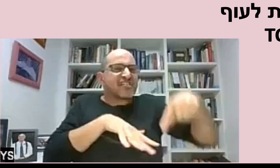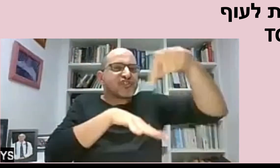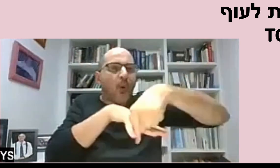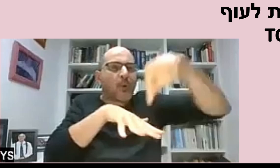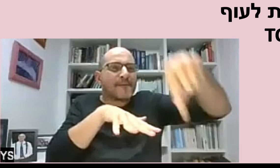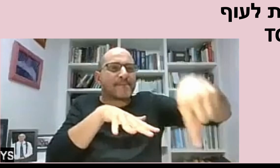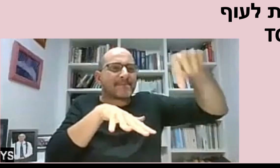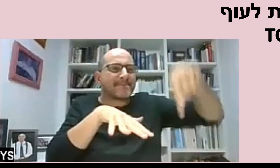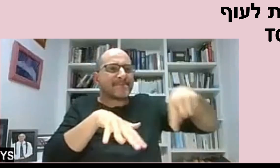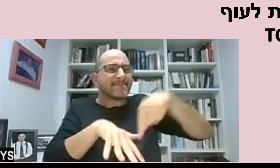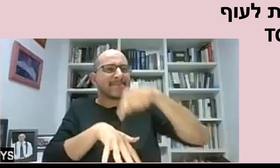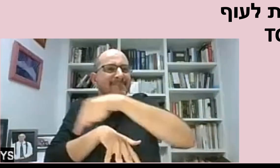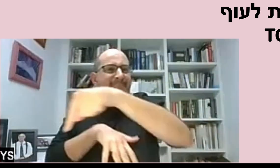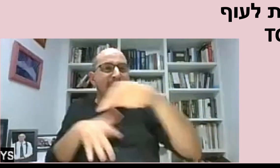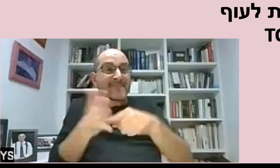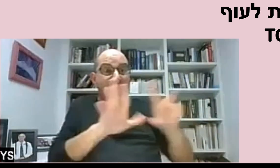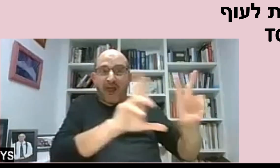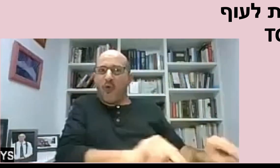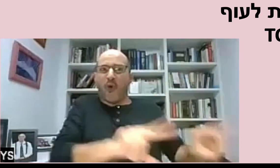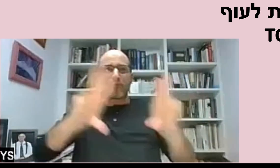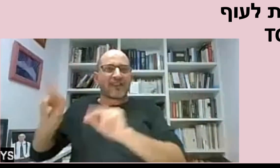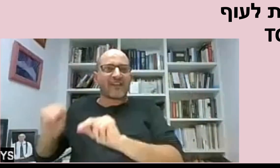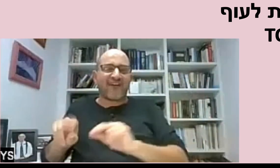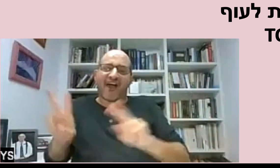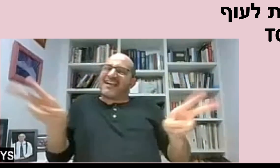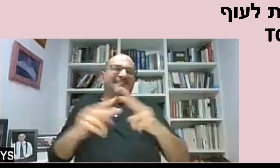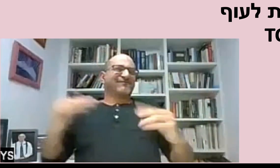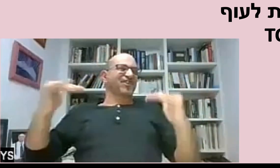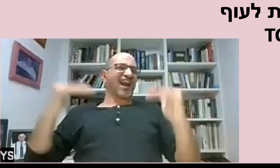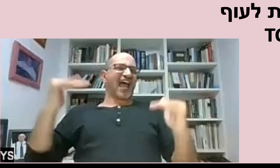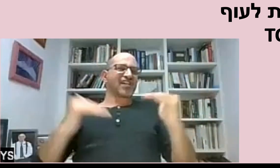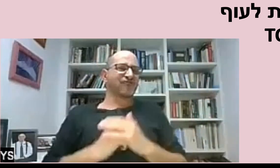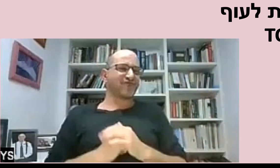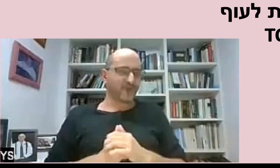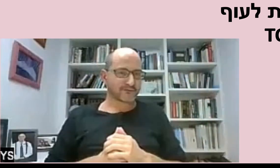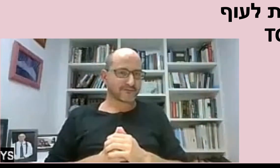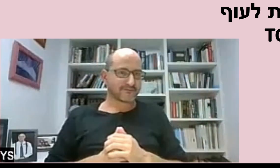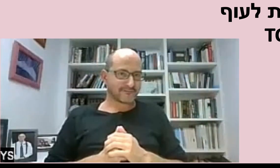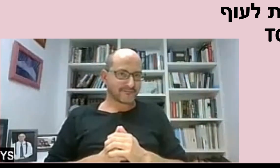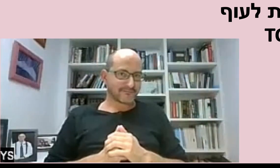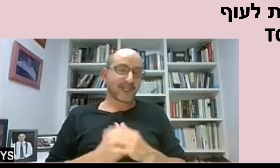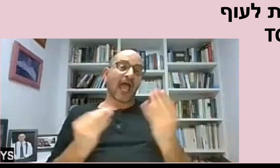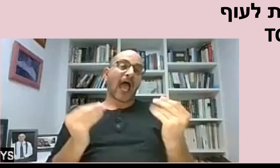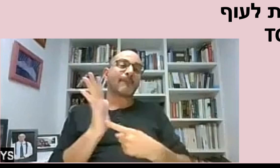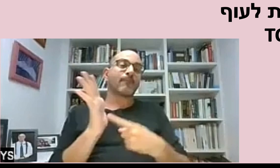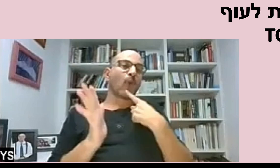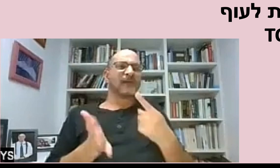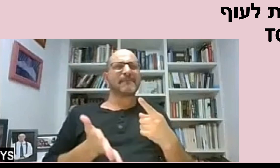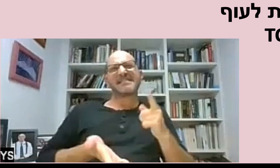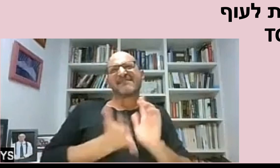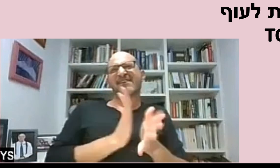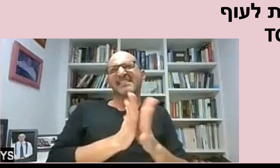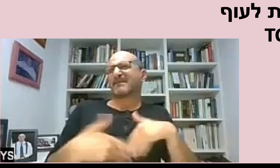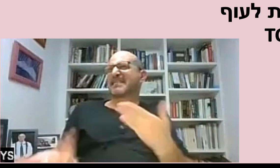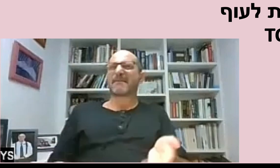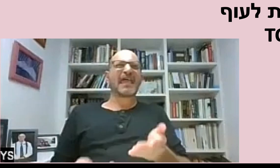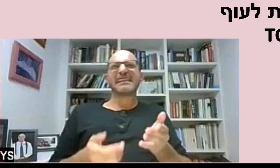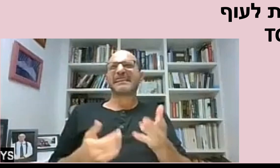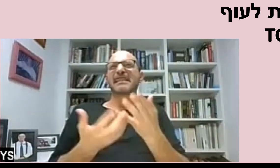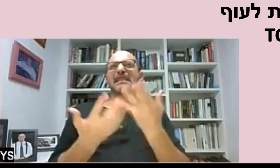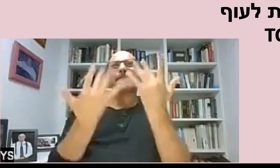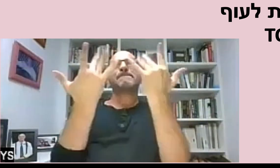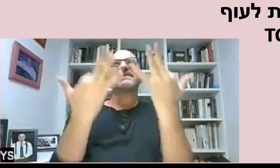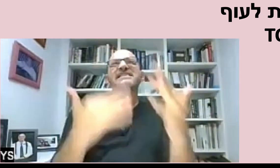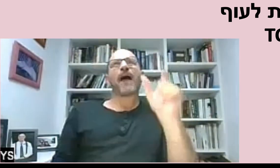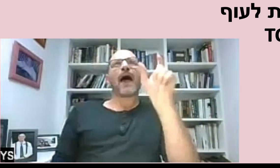שנייה, אני רואה שיש חורים ביניהם, כי זה לא אותו דבר, אי אפשר להשוות. אז הרבה אומרים,